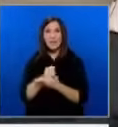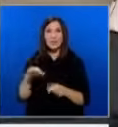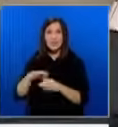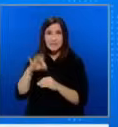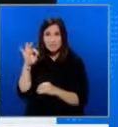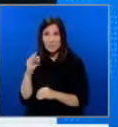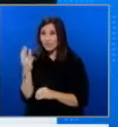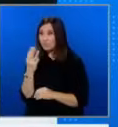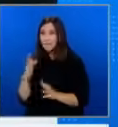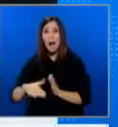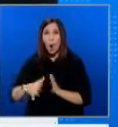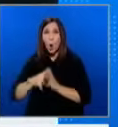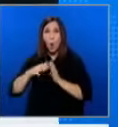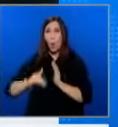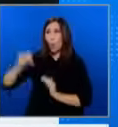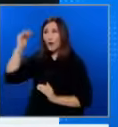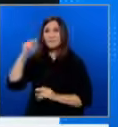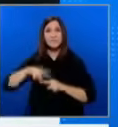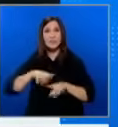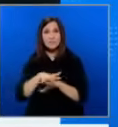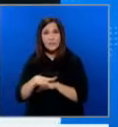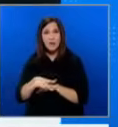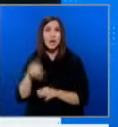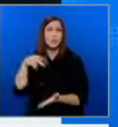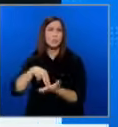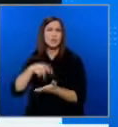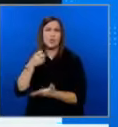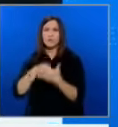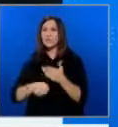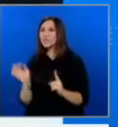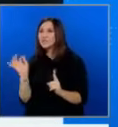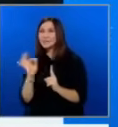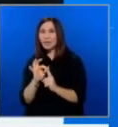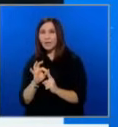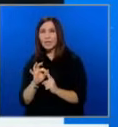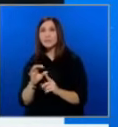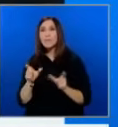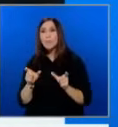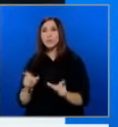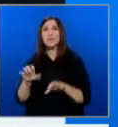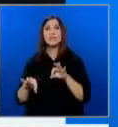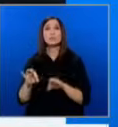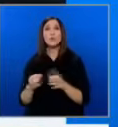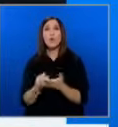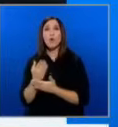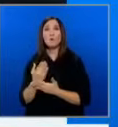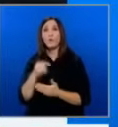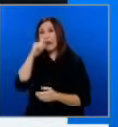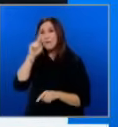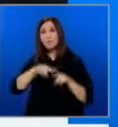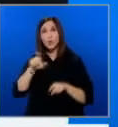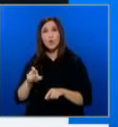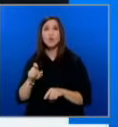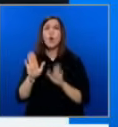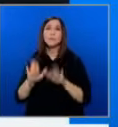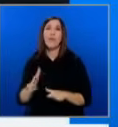така наречените трима големи съдебната система. В позиция той твърди, че целта е да се блокира избора на нов главен прокурор, за да остане безсрочно